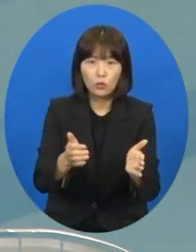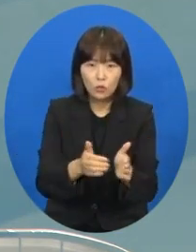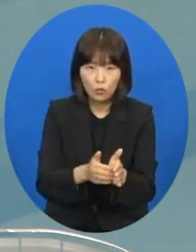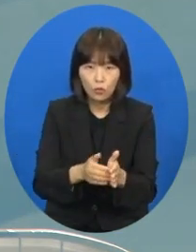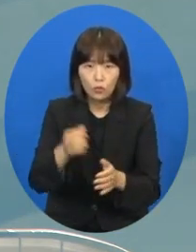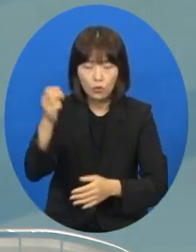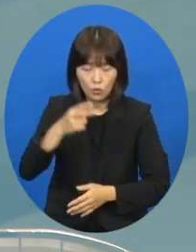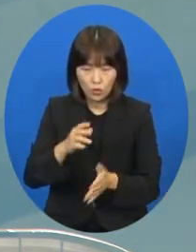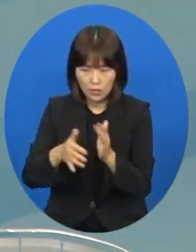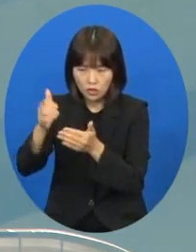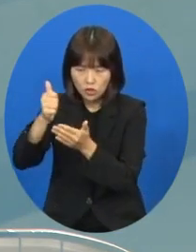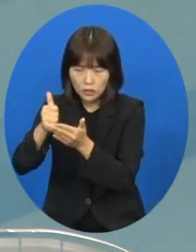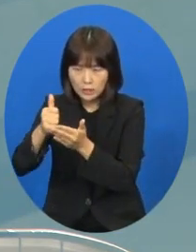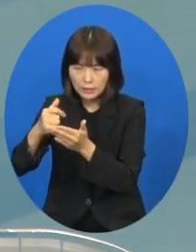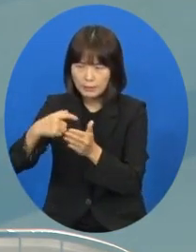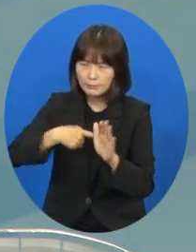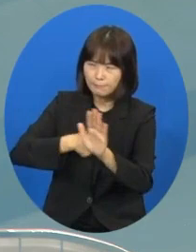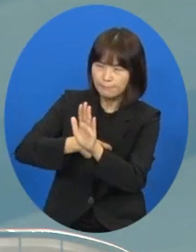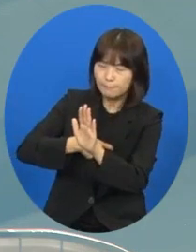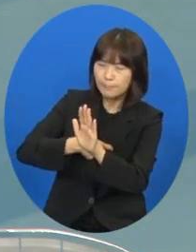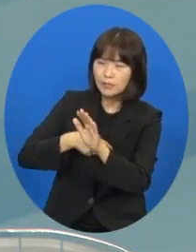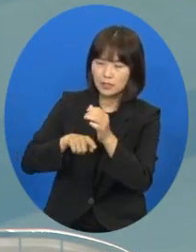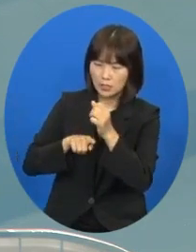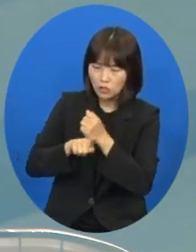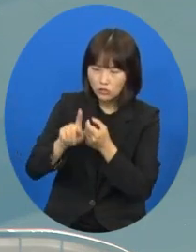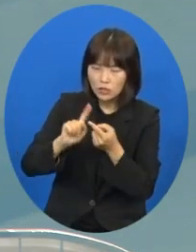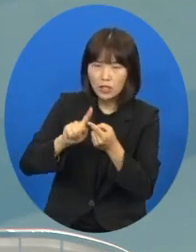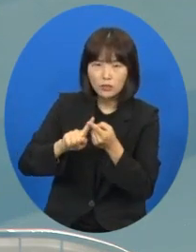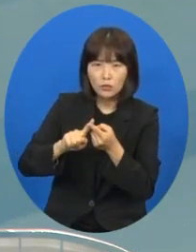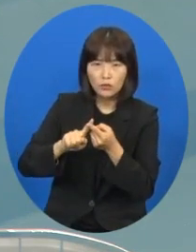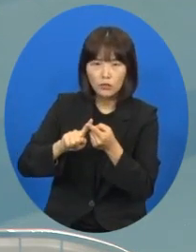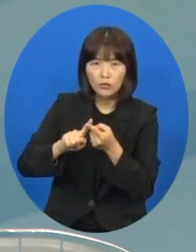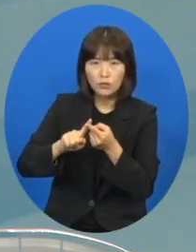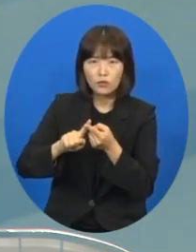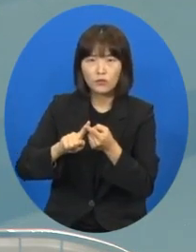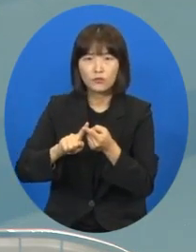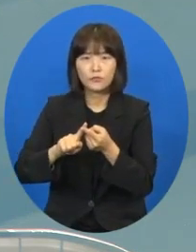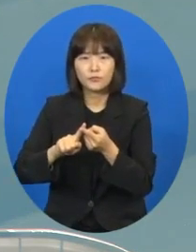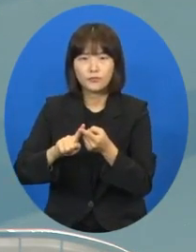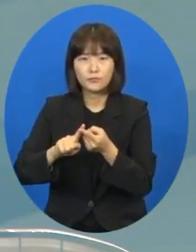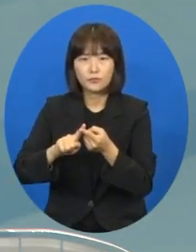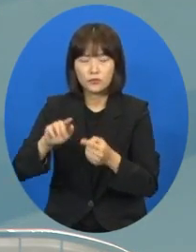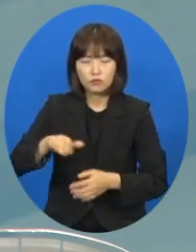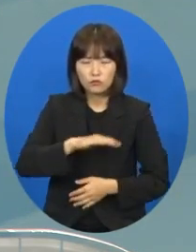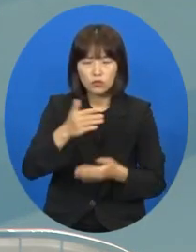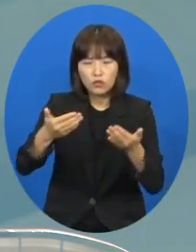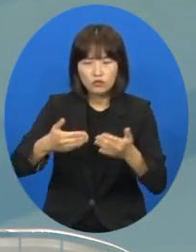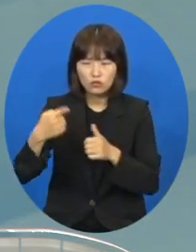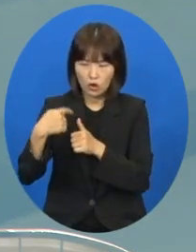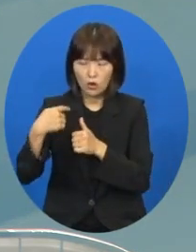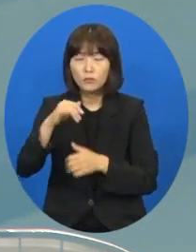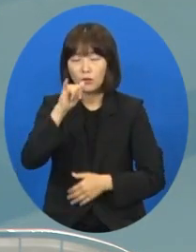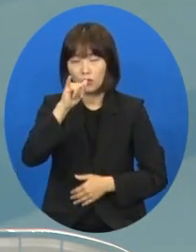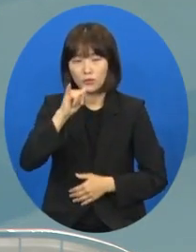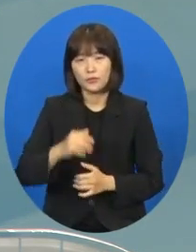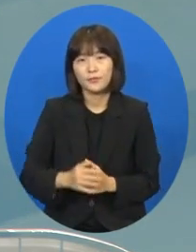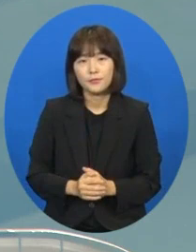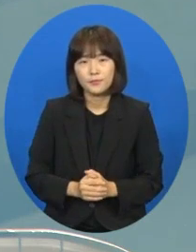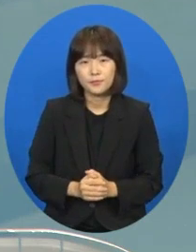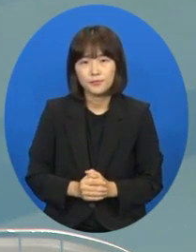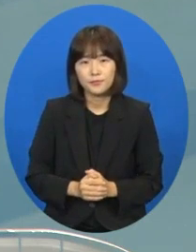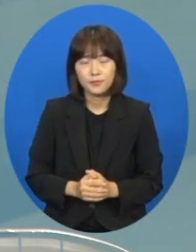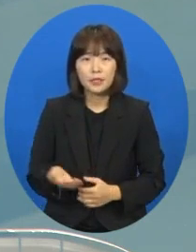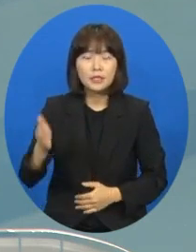예수님 부인하게 된 이유에 대해서도 나름대로 뭔가 우리에게 주는 교훈도 많겠죠.